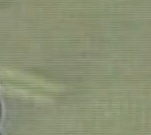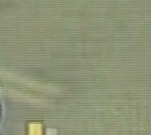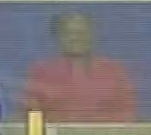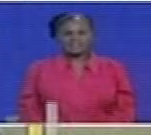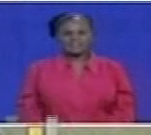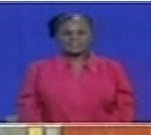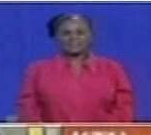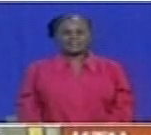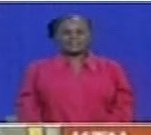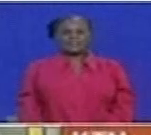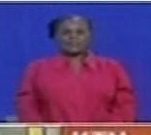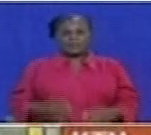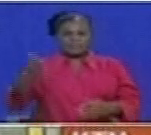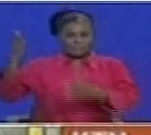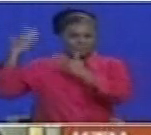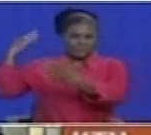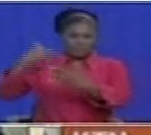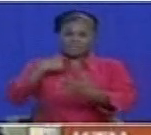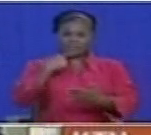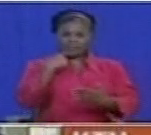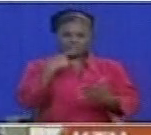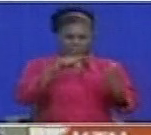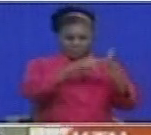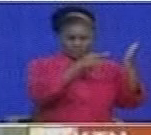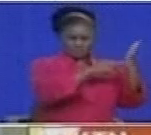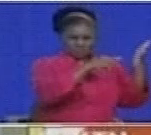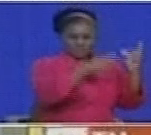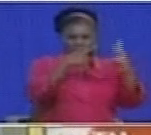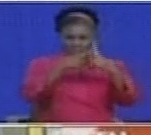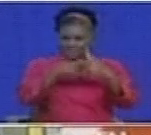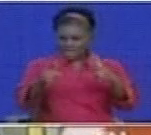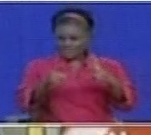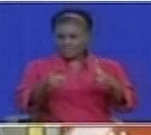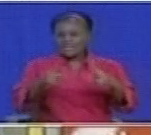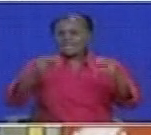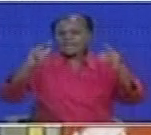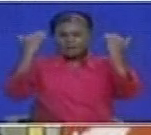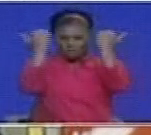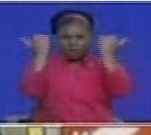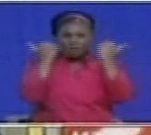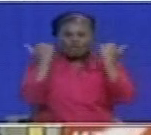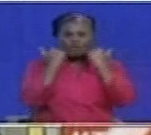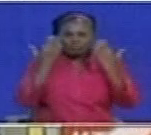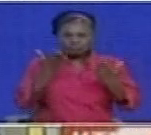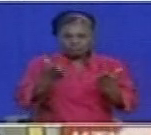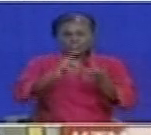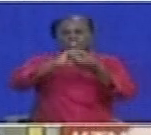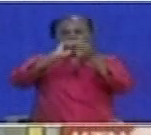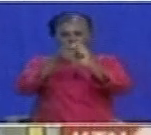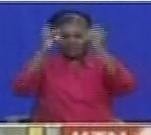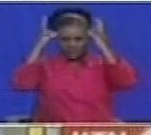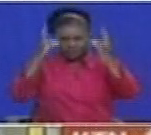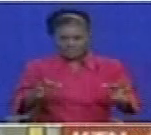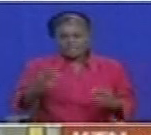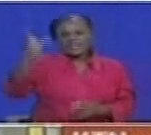naam kama nyok hapo awali ni kamba hii leo basi tanza na taarifa ambo mahak ya rufaa imea ush wa d